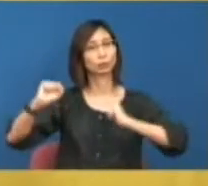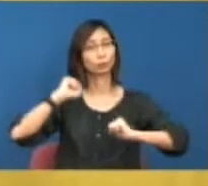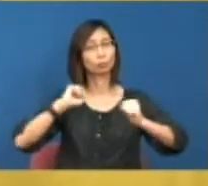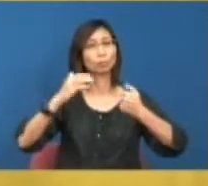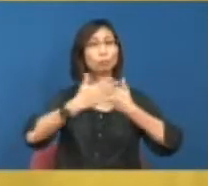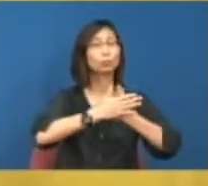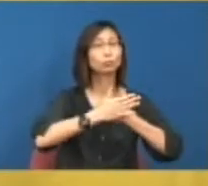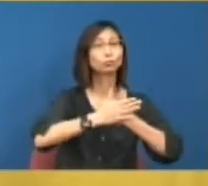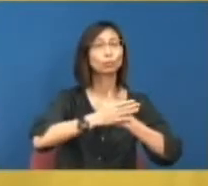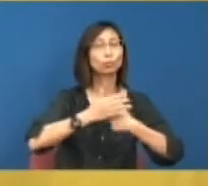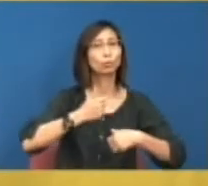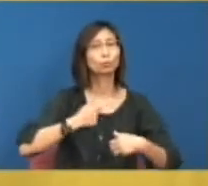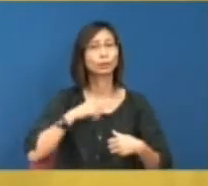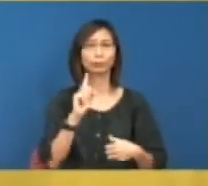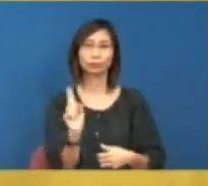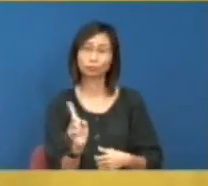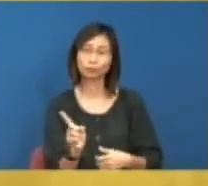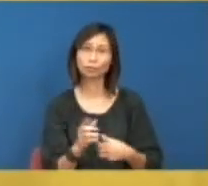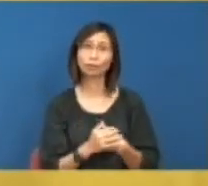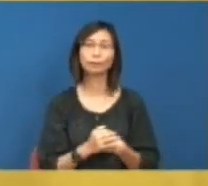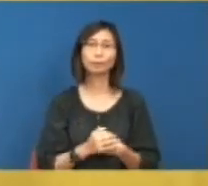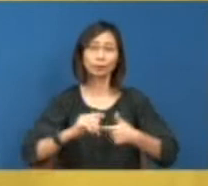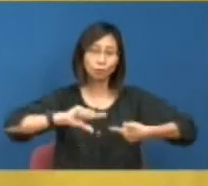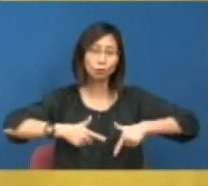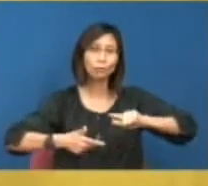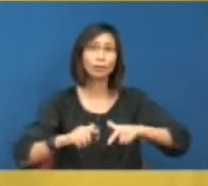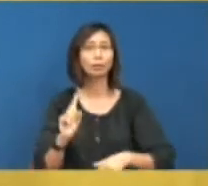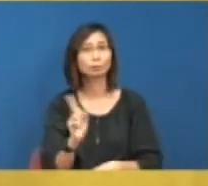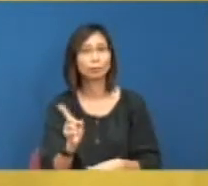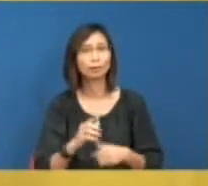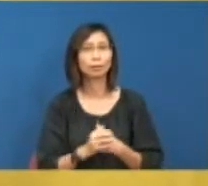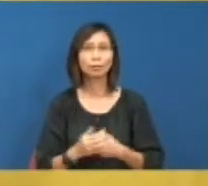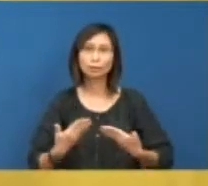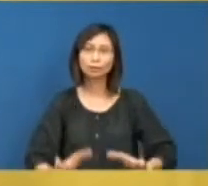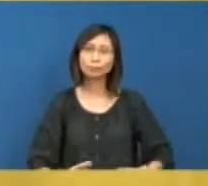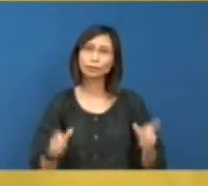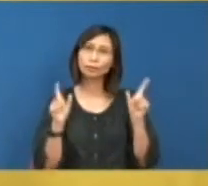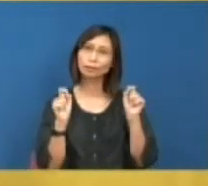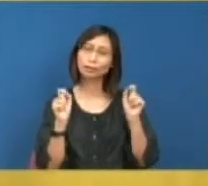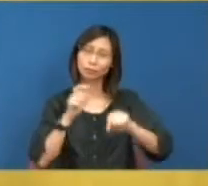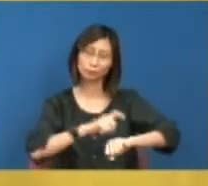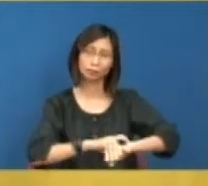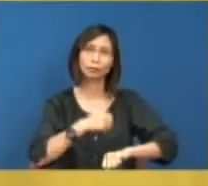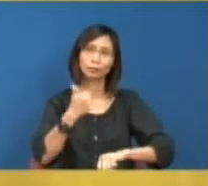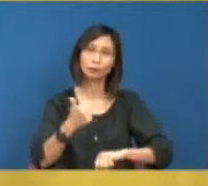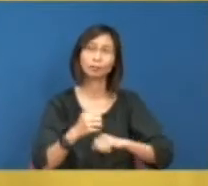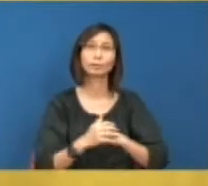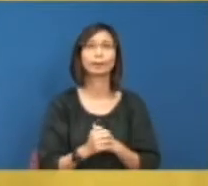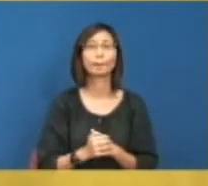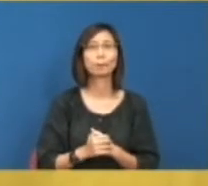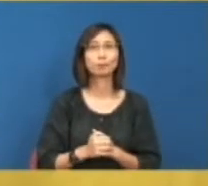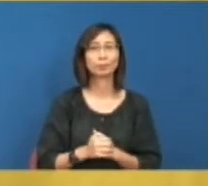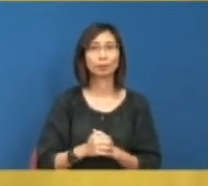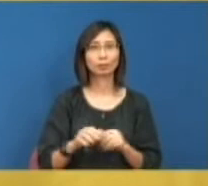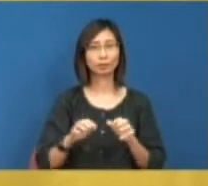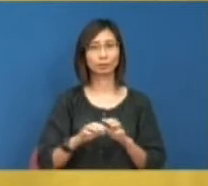做呢樣嘢嘅時候，我哋嘅策略應該係乜嘢？我自己覺得今日係一個解釋嘅時候，動員嘅